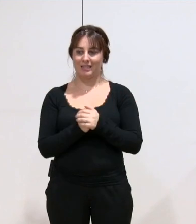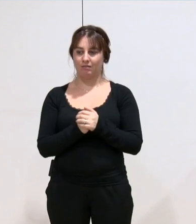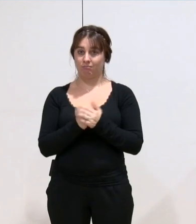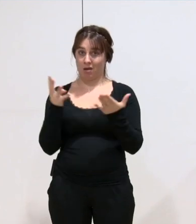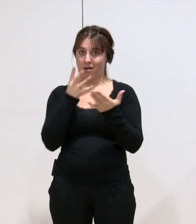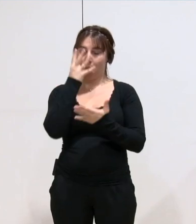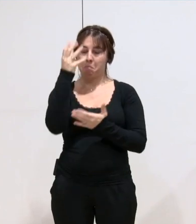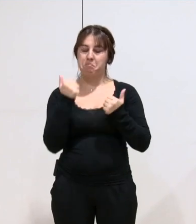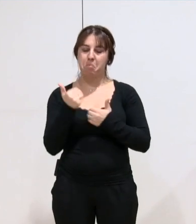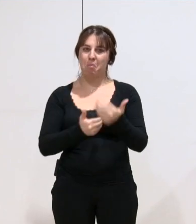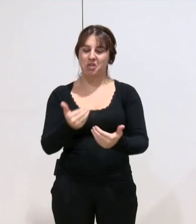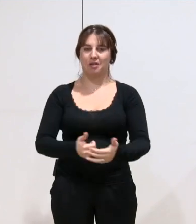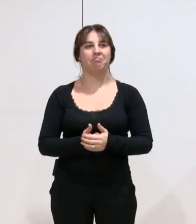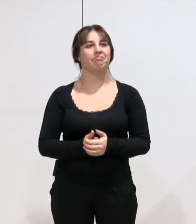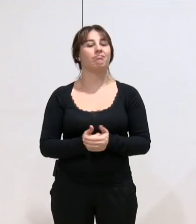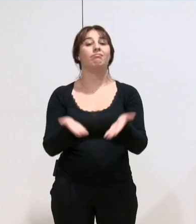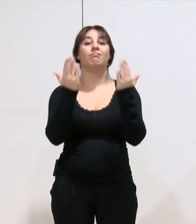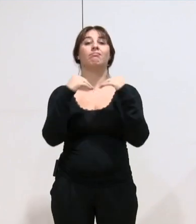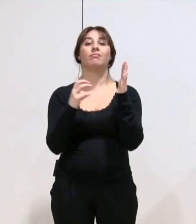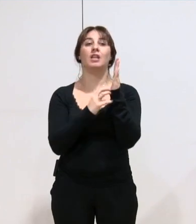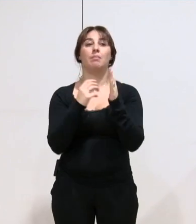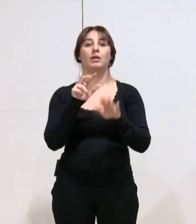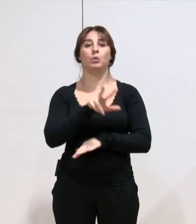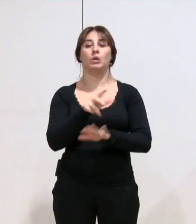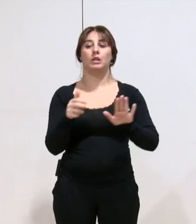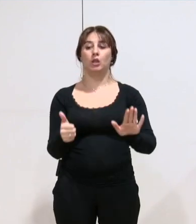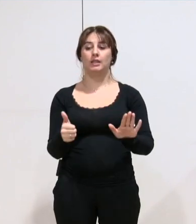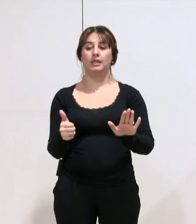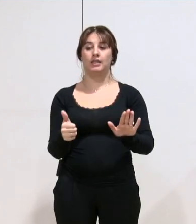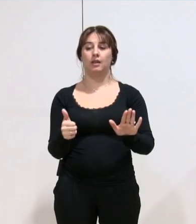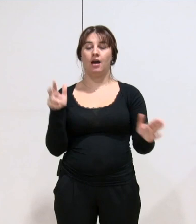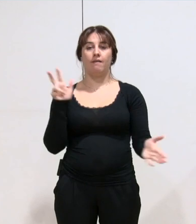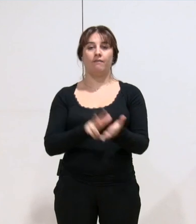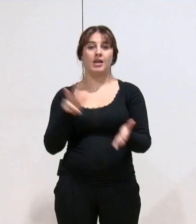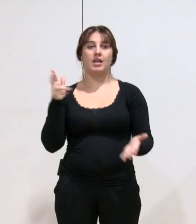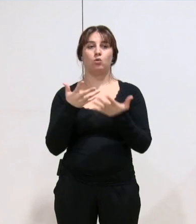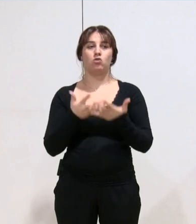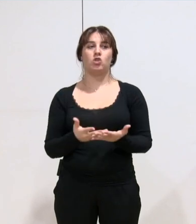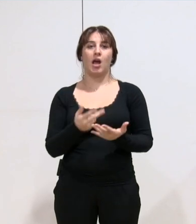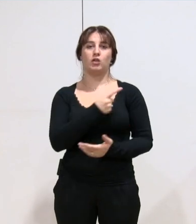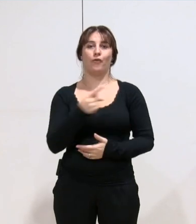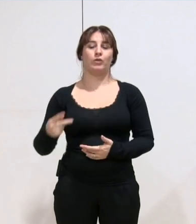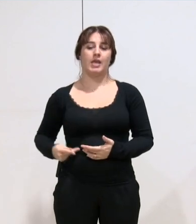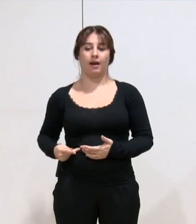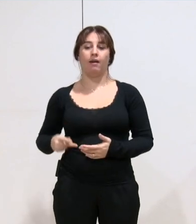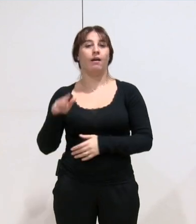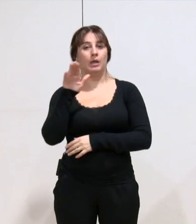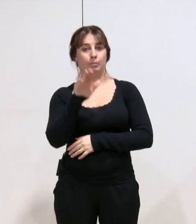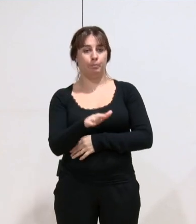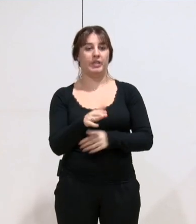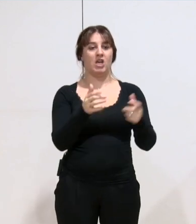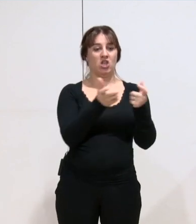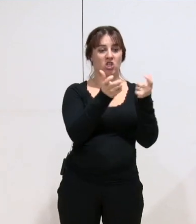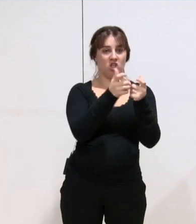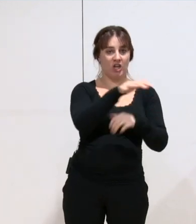projet. Délibération 36, c'est des validations de charges foncières sur les opérations Châtelet